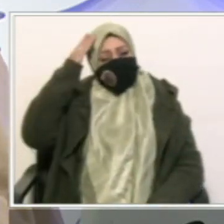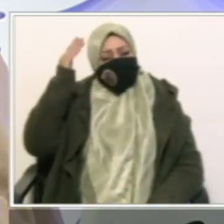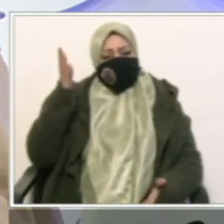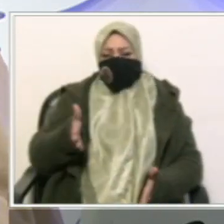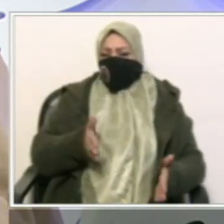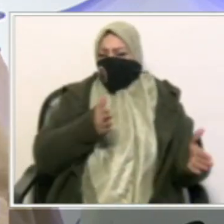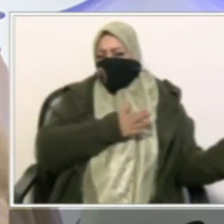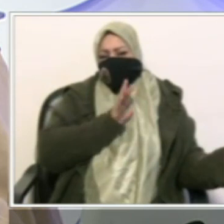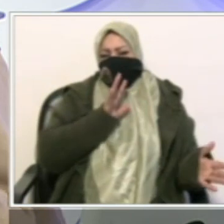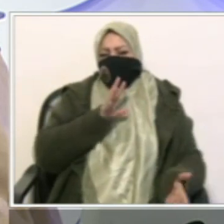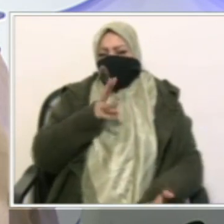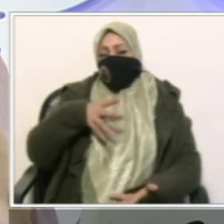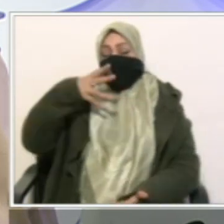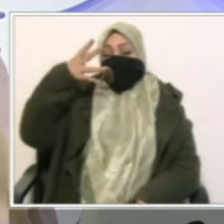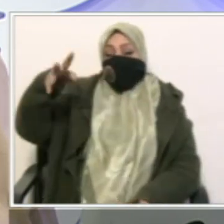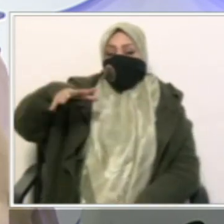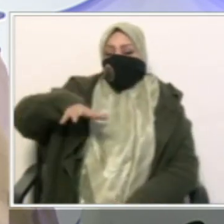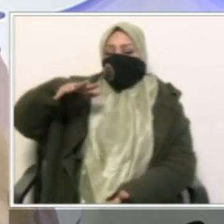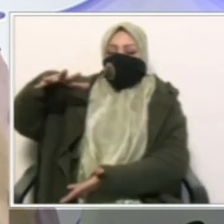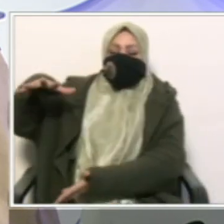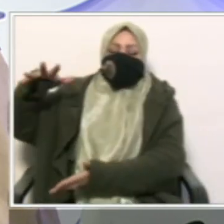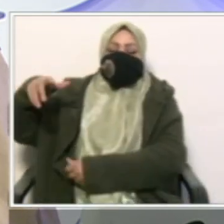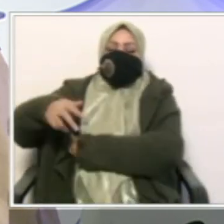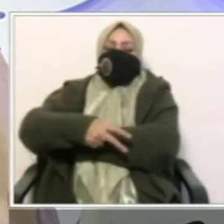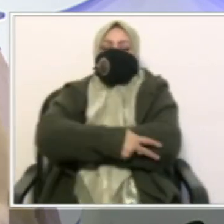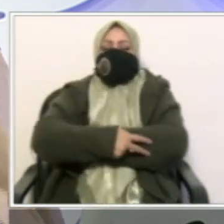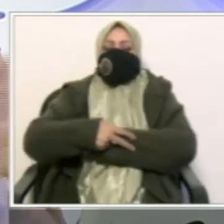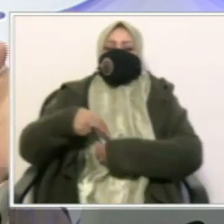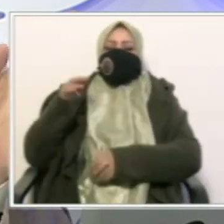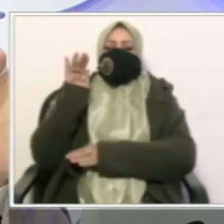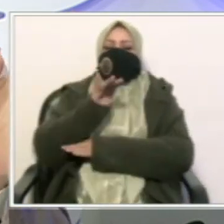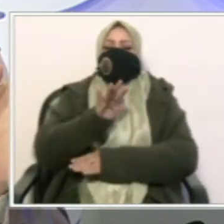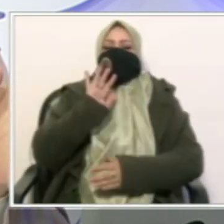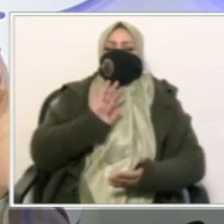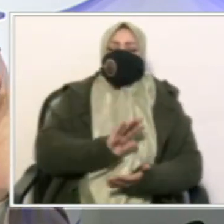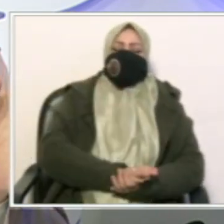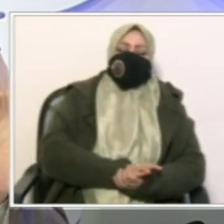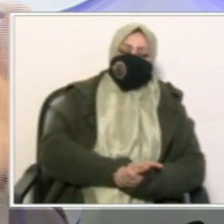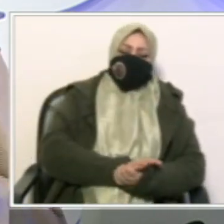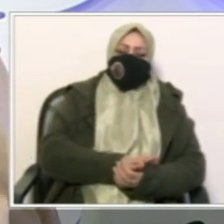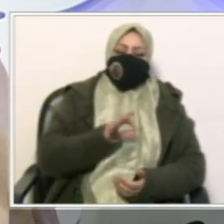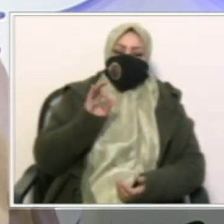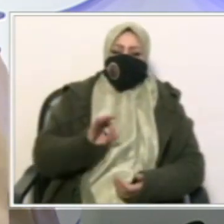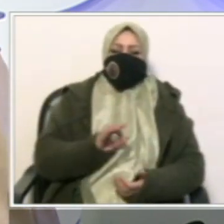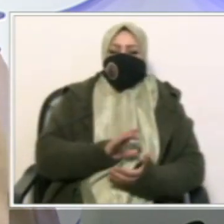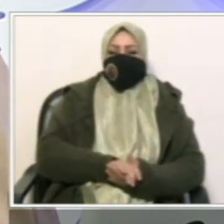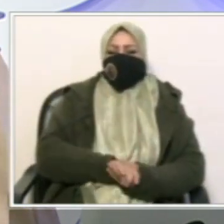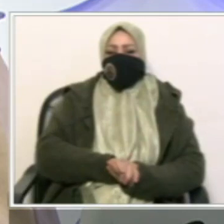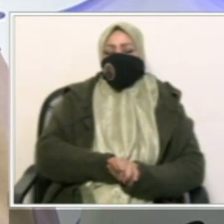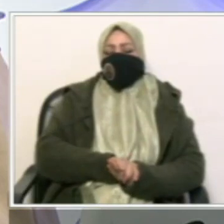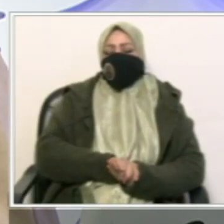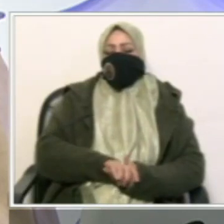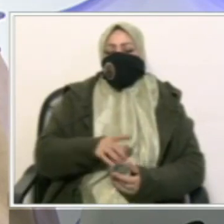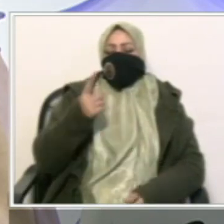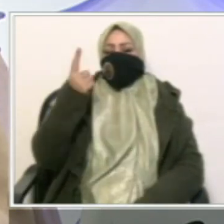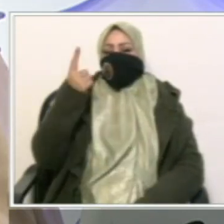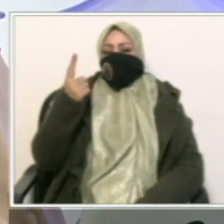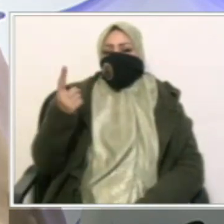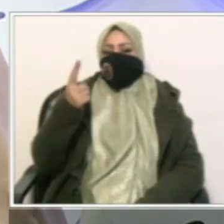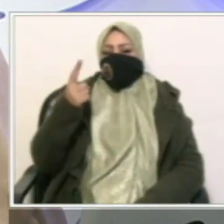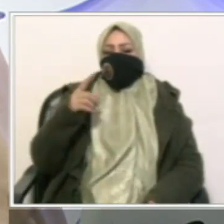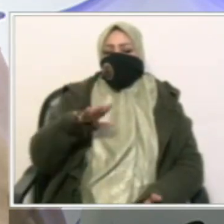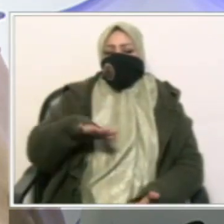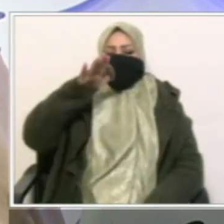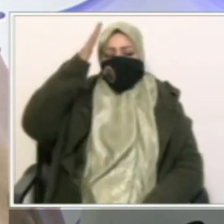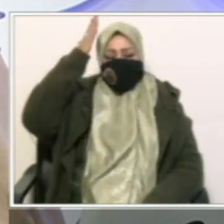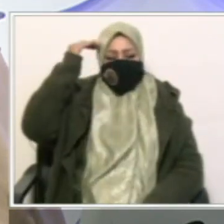بس تخرج منه لتر، خرج 1000 لترة تخرج منه 100 لتر، وهكذا يعني تخرج